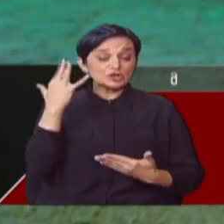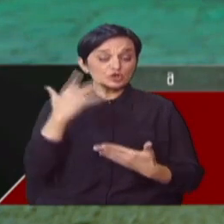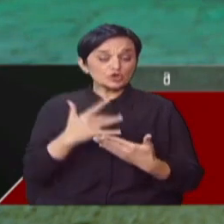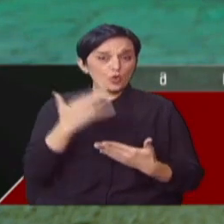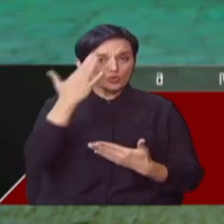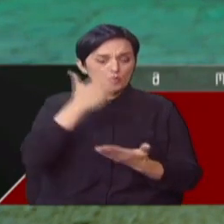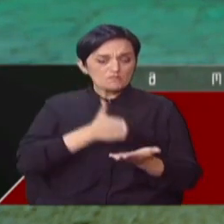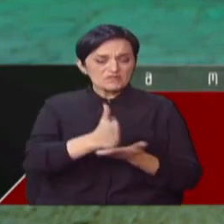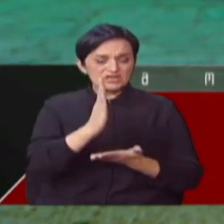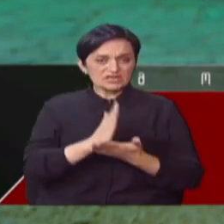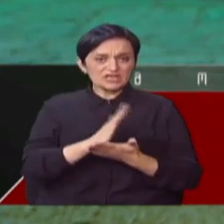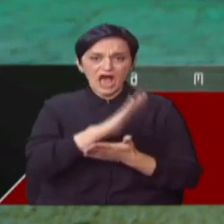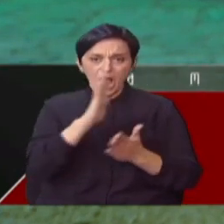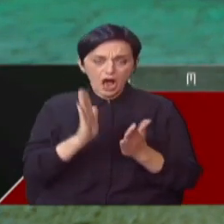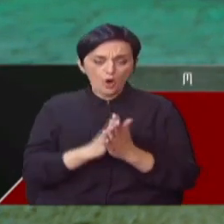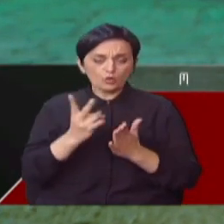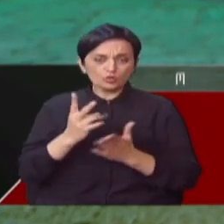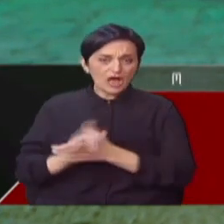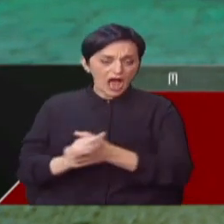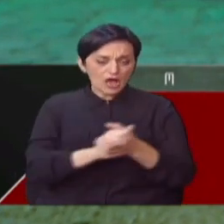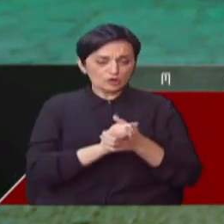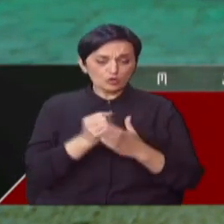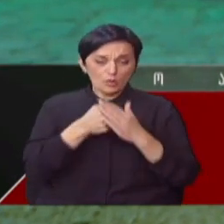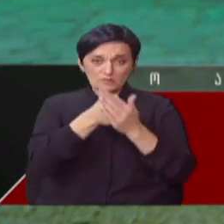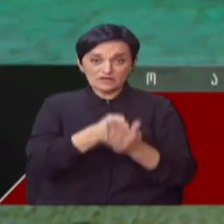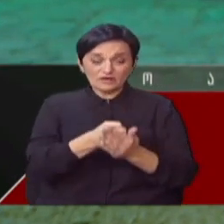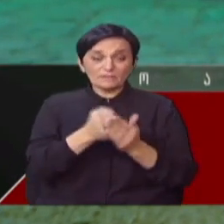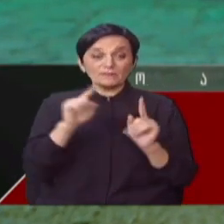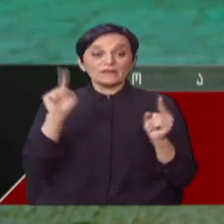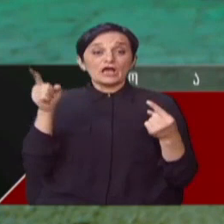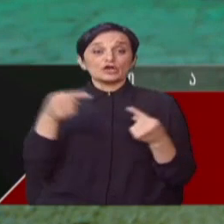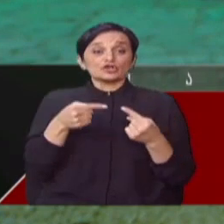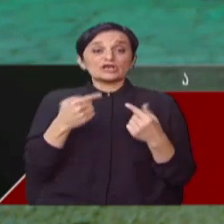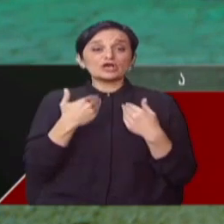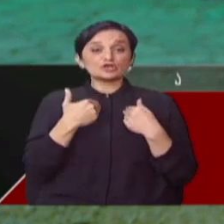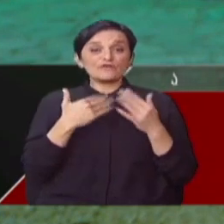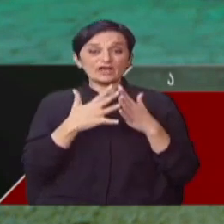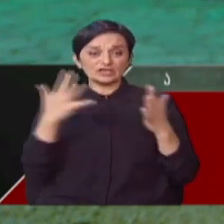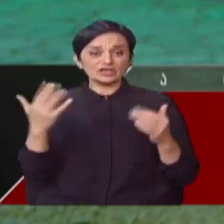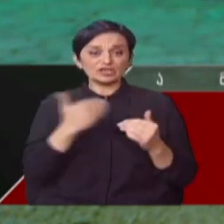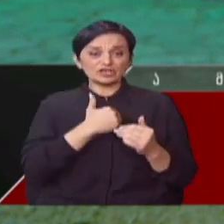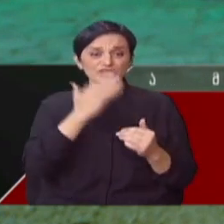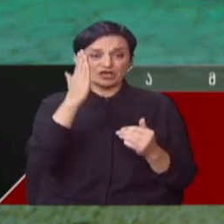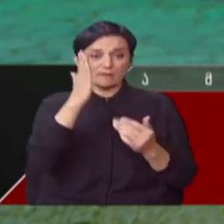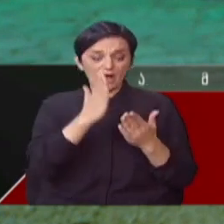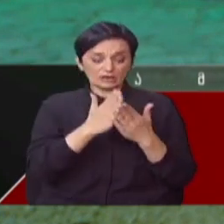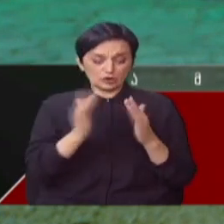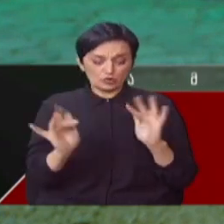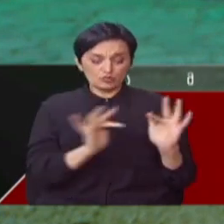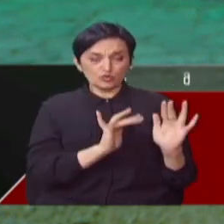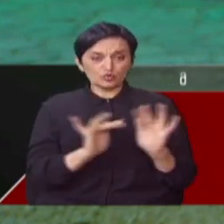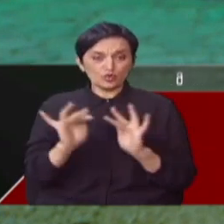მიზანი, რომელსაც აუცილებლად ერთობლივად უნდა მივახციოთ. შესაბამისად, ჩვენ დიდი იმედი გვაქვს, რომ ეს